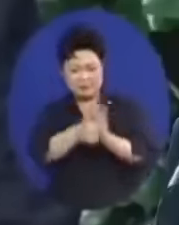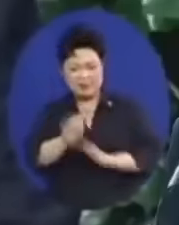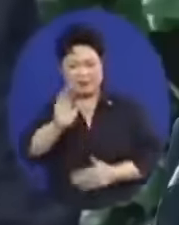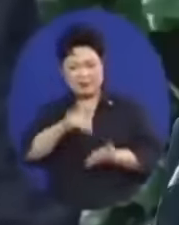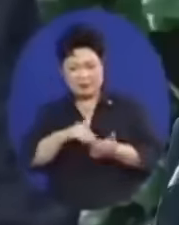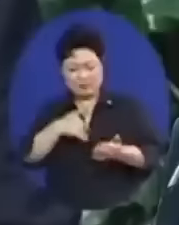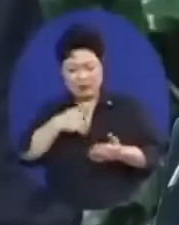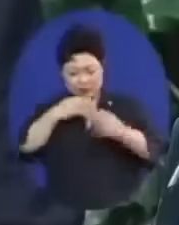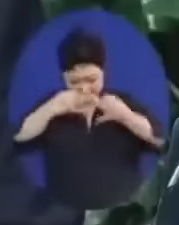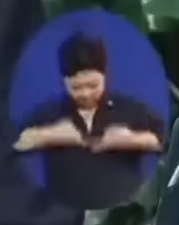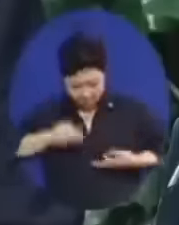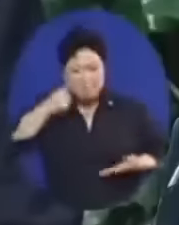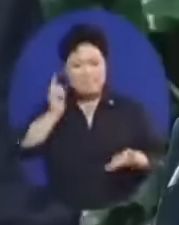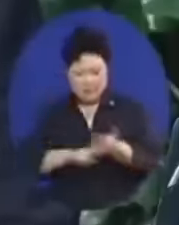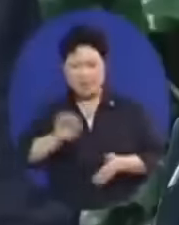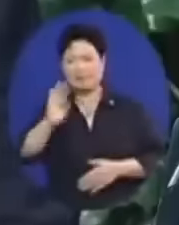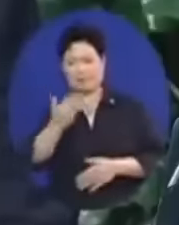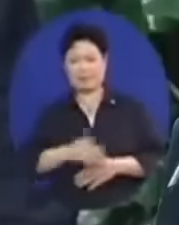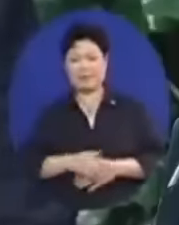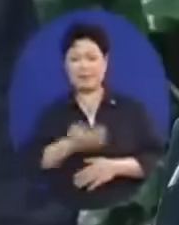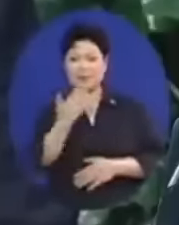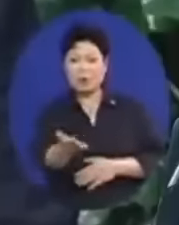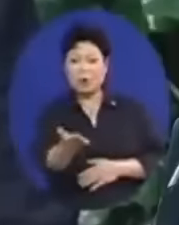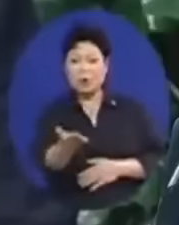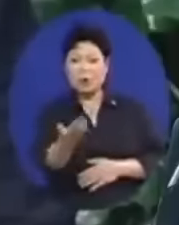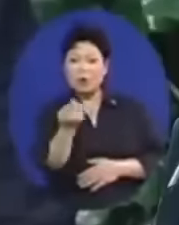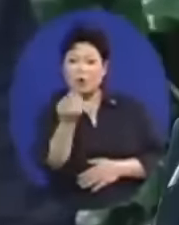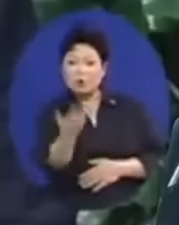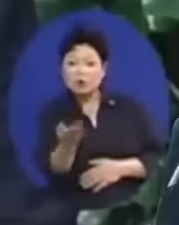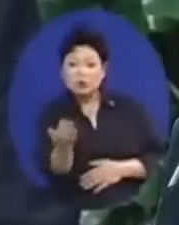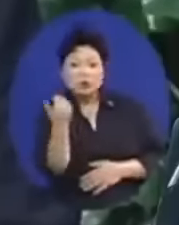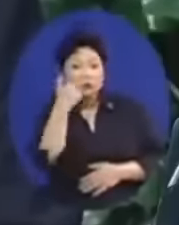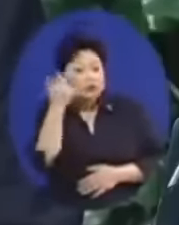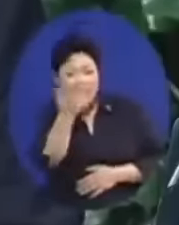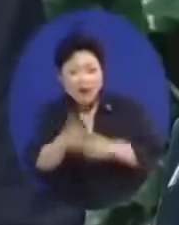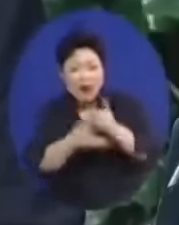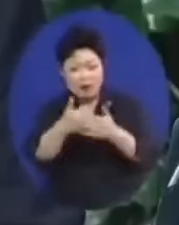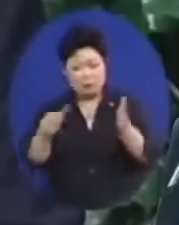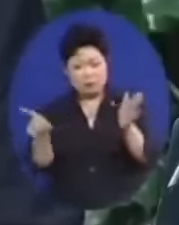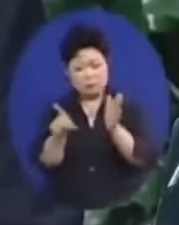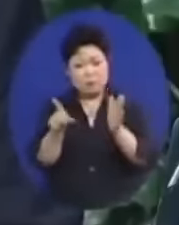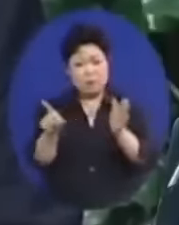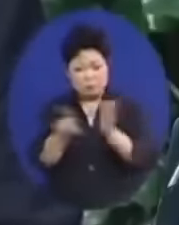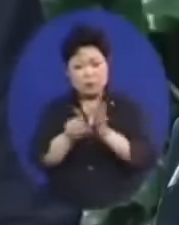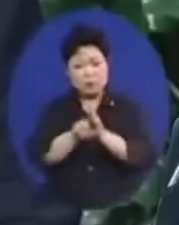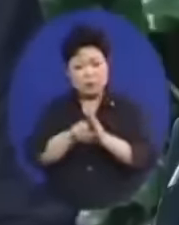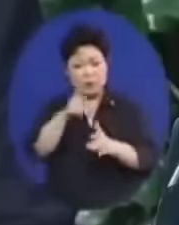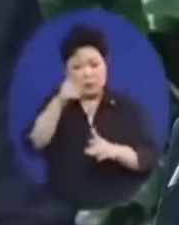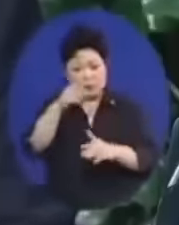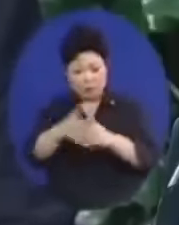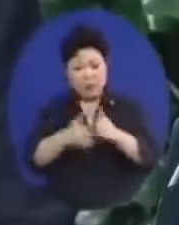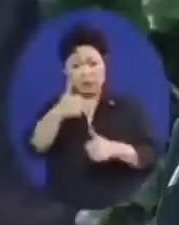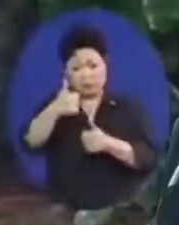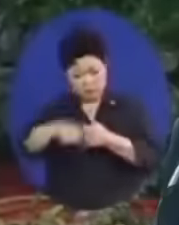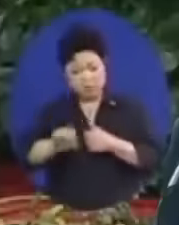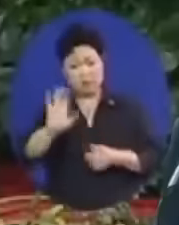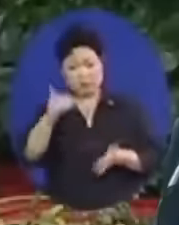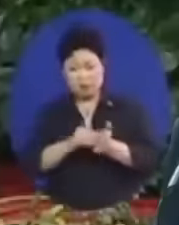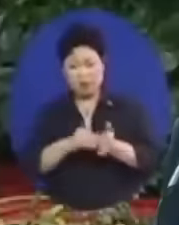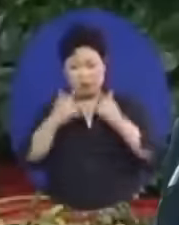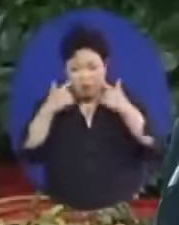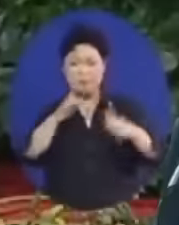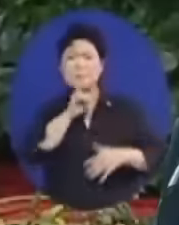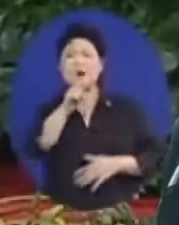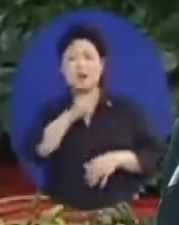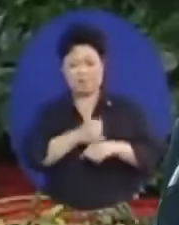내 자신을 발견하게 되는 것입니다. 너는 누구냐? 예수 믿고 하나님 자녀가 되었다. 우리는 분명하게 말할